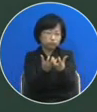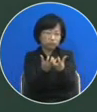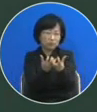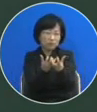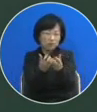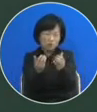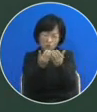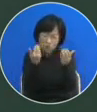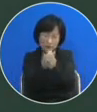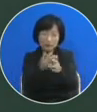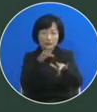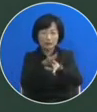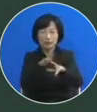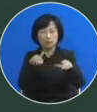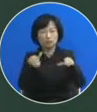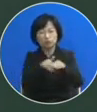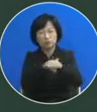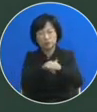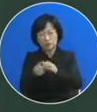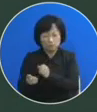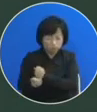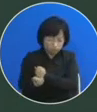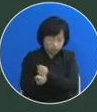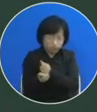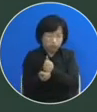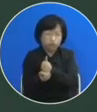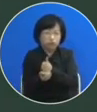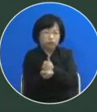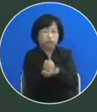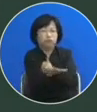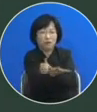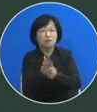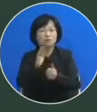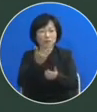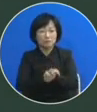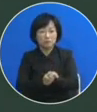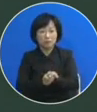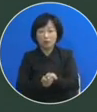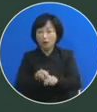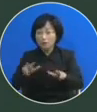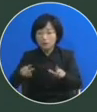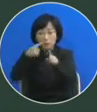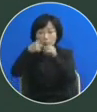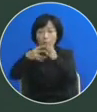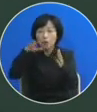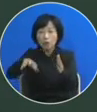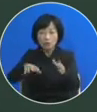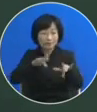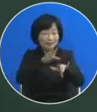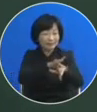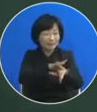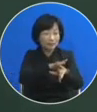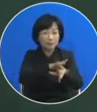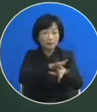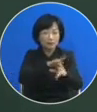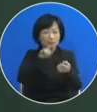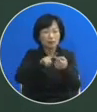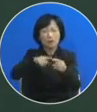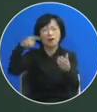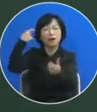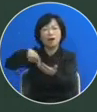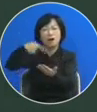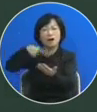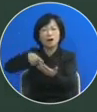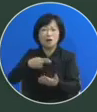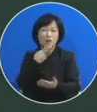Already, Satan's culture is deeply rooted. 아무도 교회가 안 가르치고 있잖아요. But no one, the church is not teaching 그런데 that. 그런데 뿌리 내릴 정도가